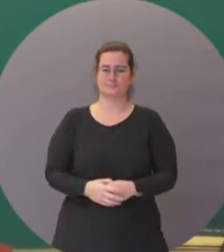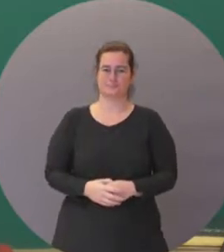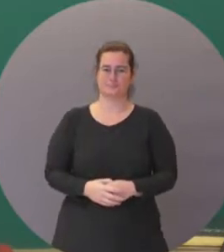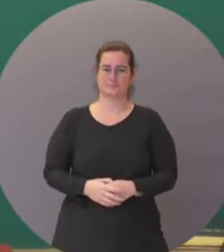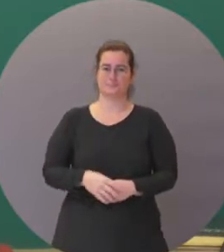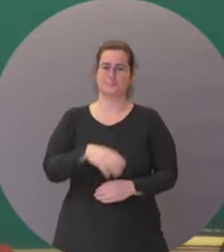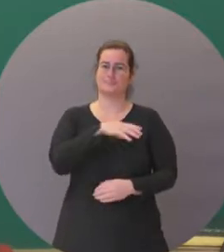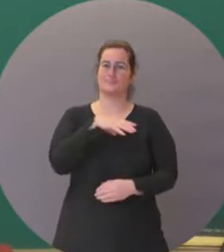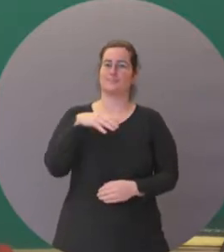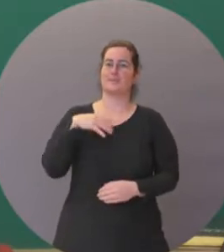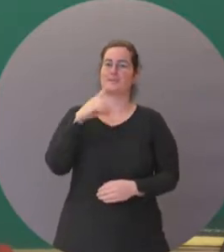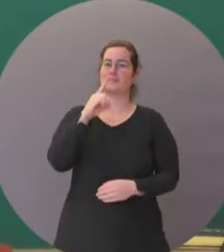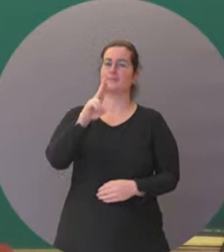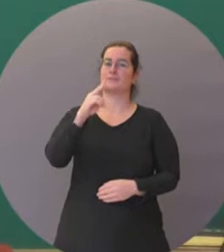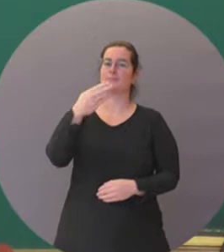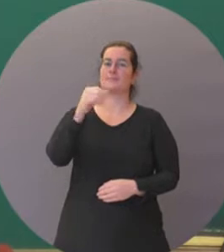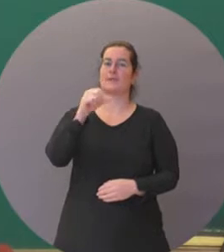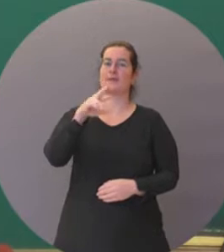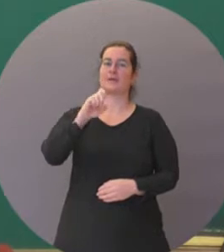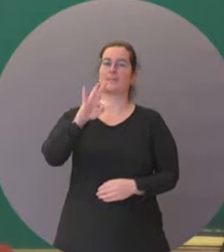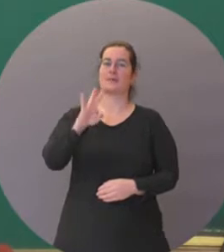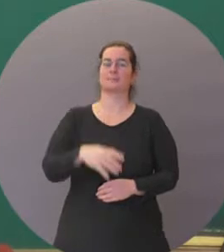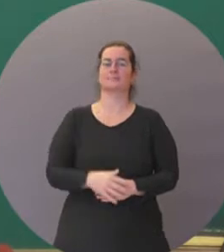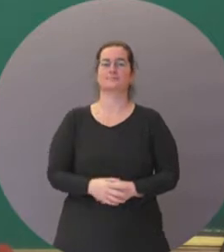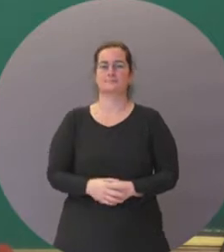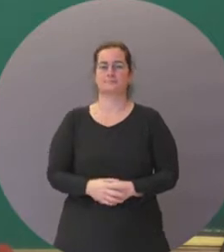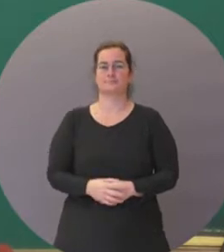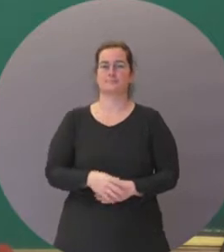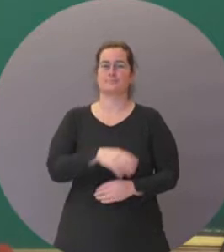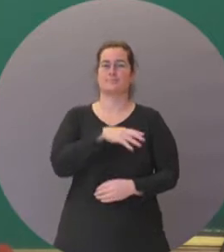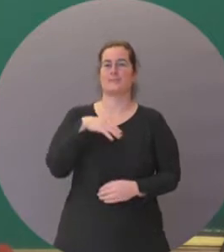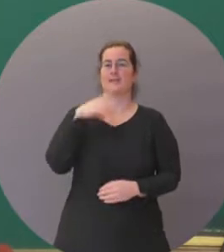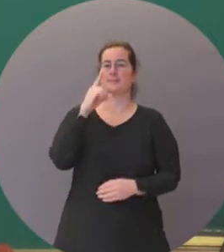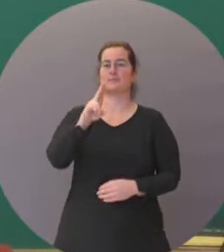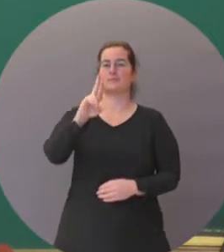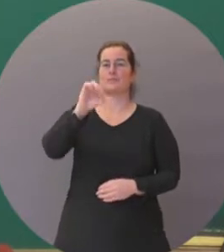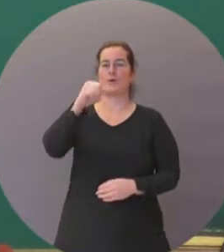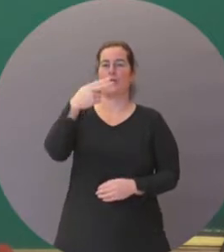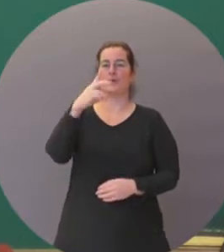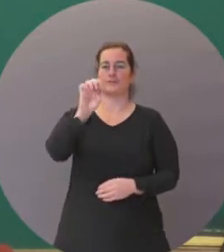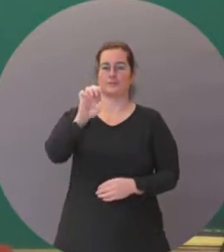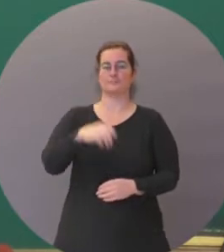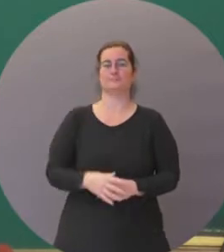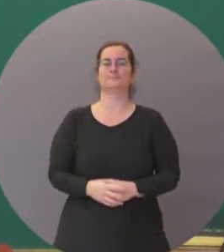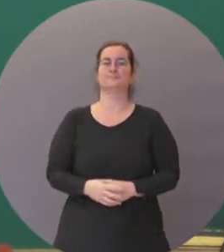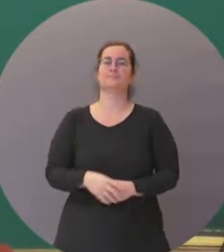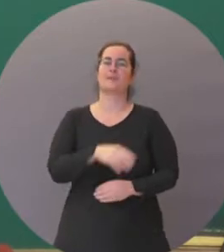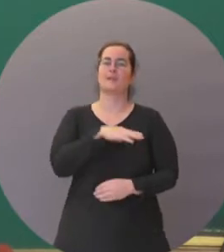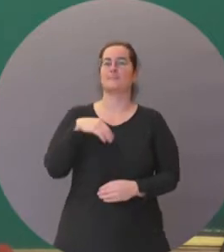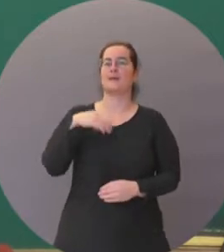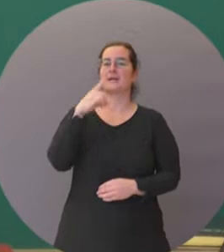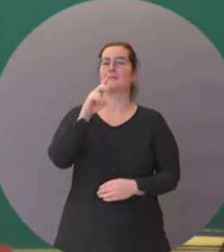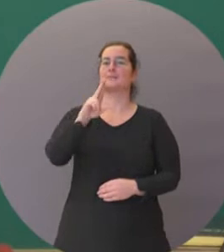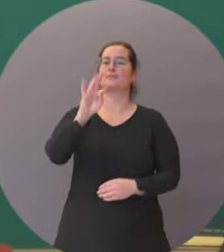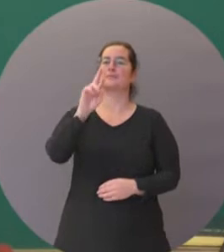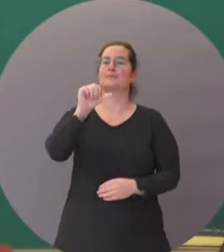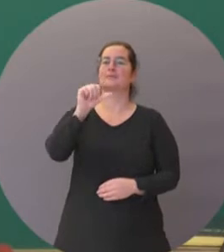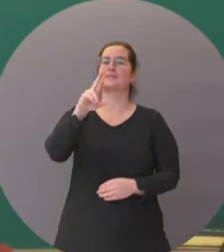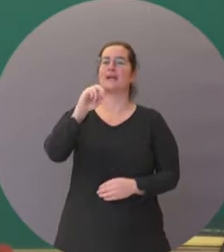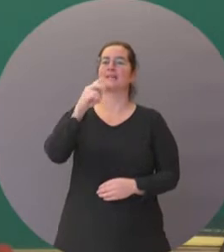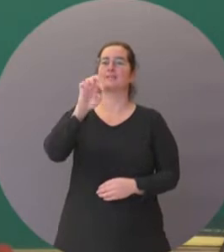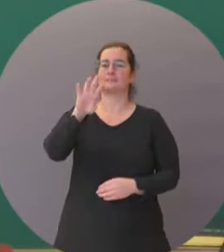madame duramé Delphine madame Durande Florence madame Dutartre Caroline